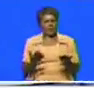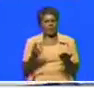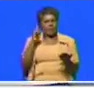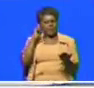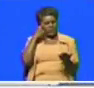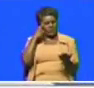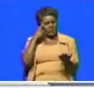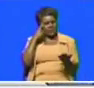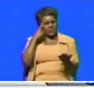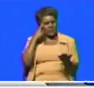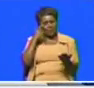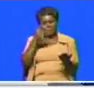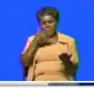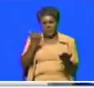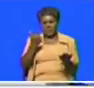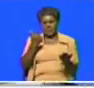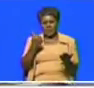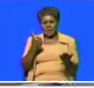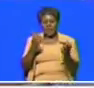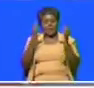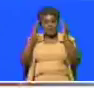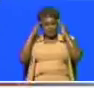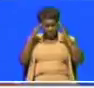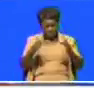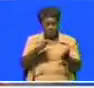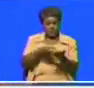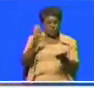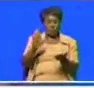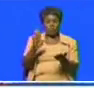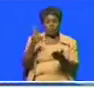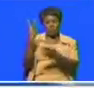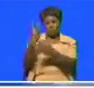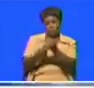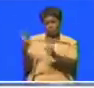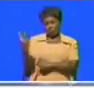hili ni jambo ambalo lafaa tulichukulia kwa uzito, manake hawa ambao